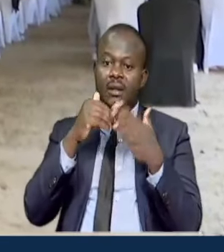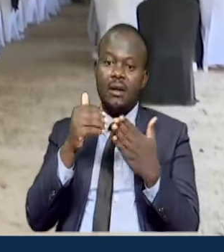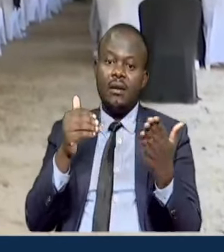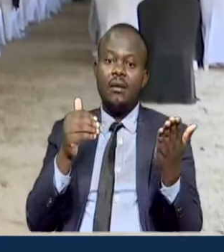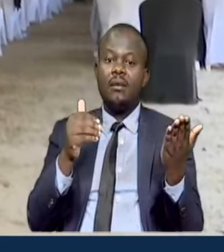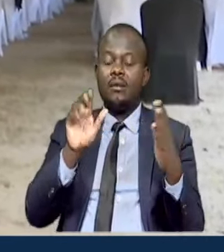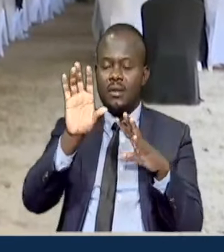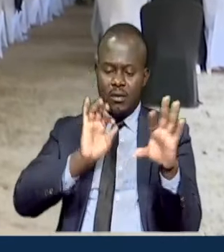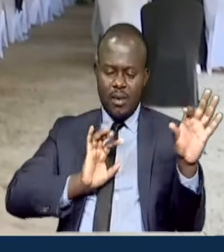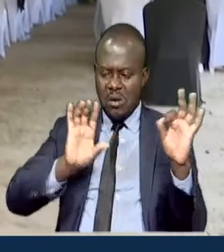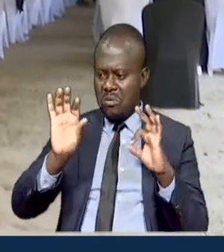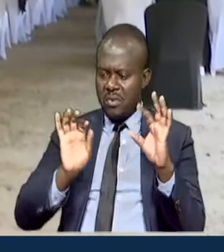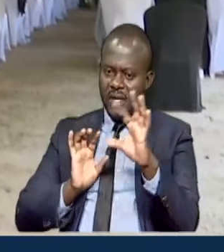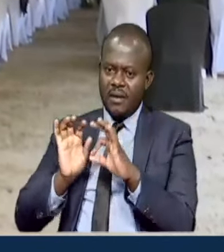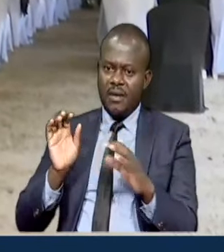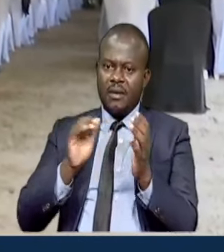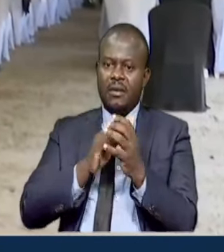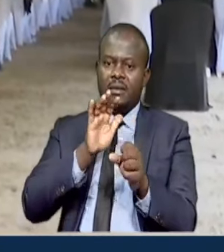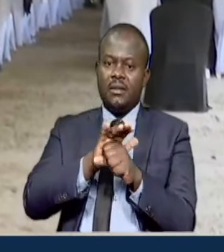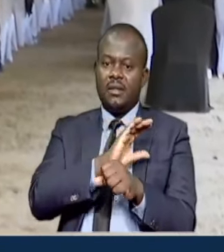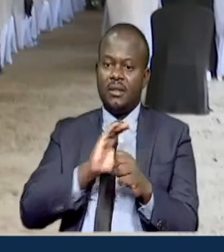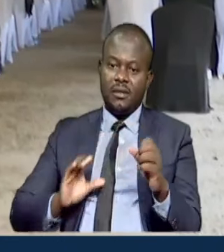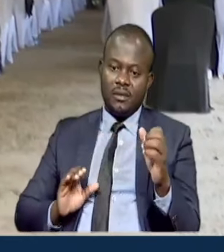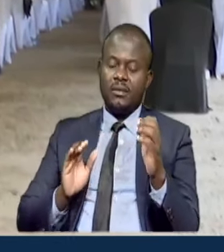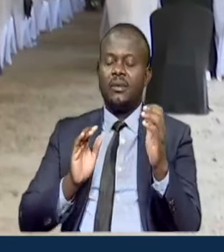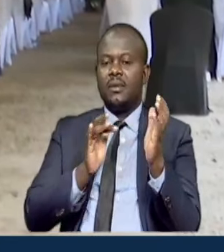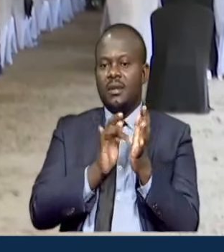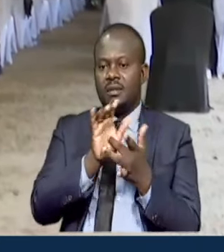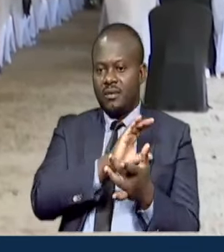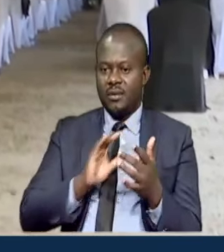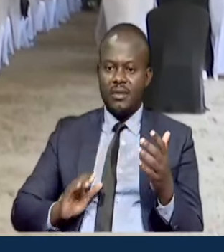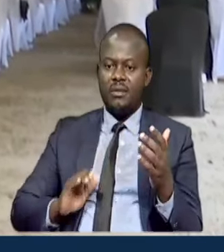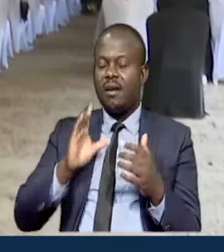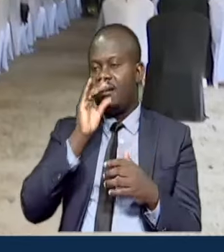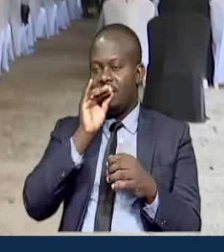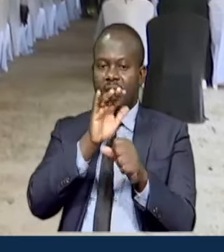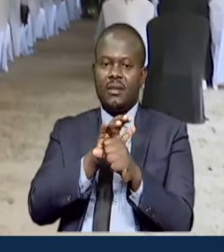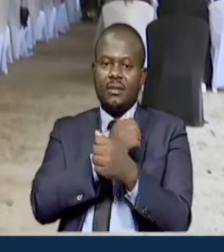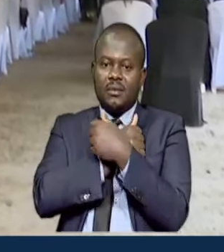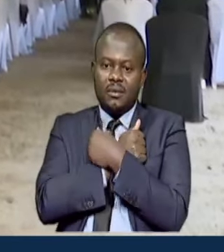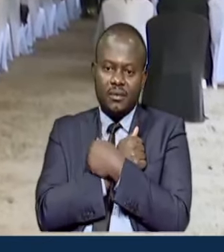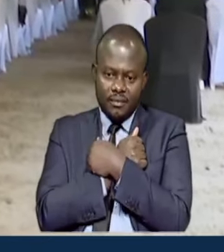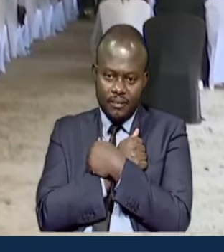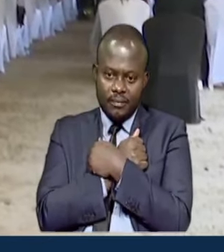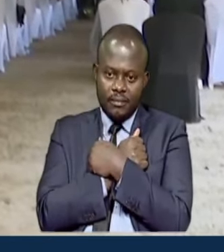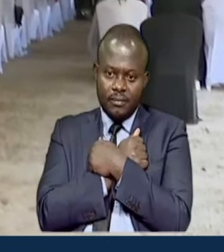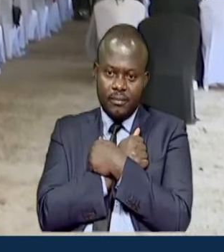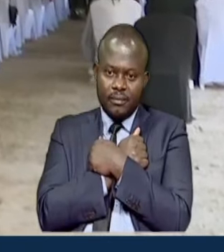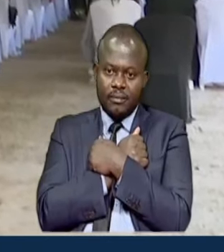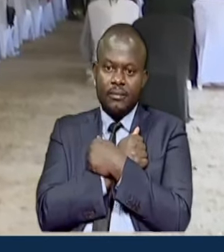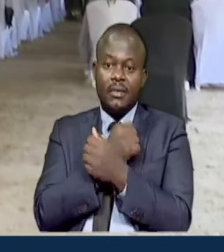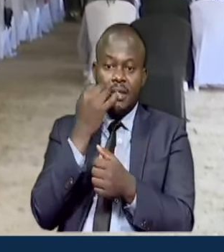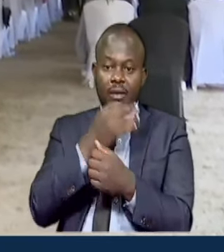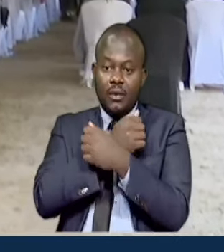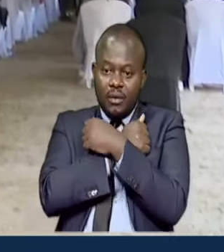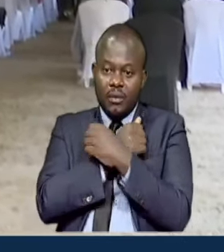ribarobanura cyane cyane Yesu Kristo avuga cyane ku rukundo. Ukunze rero